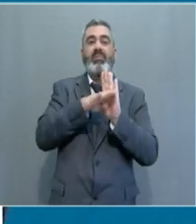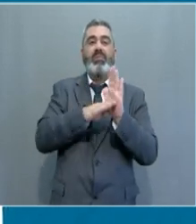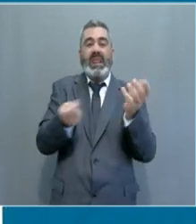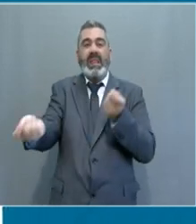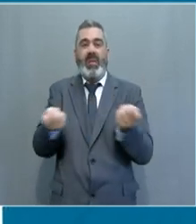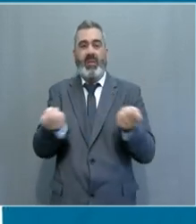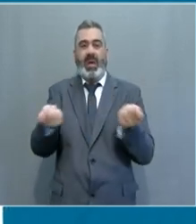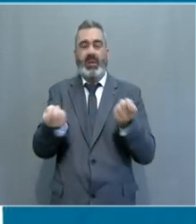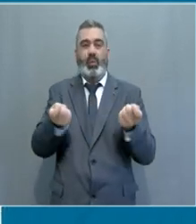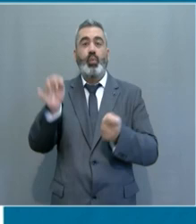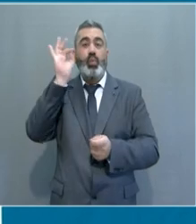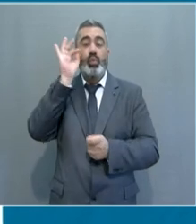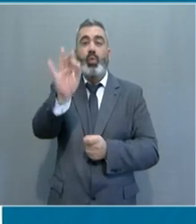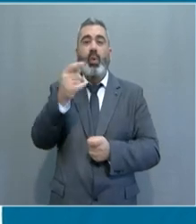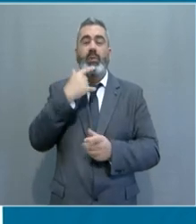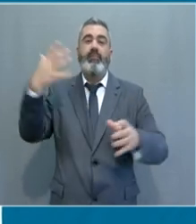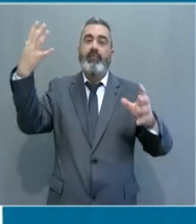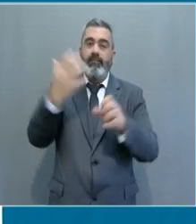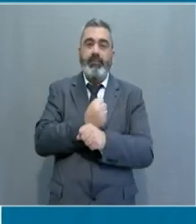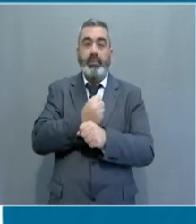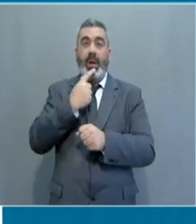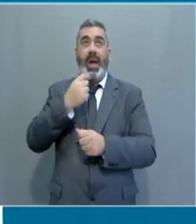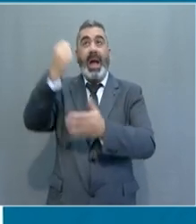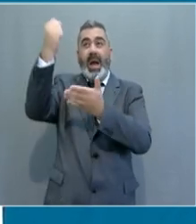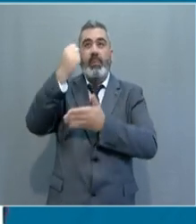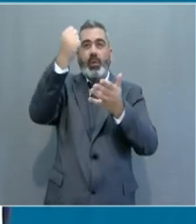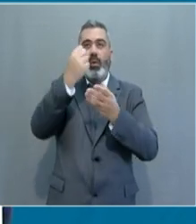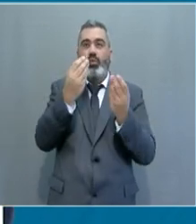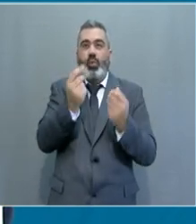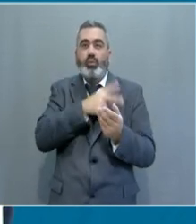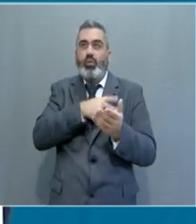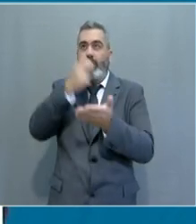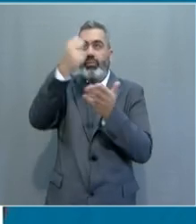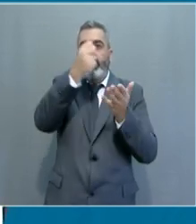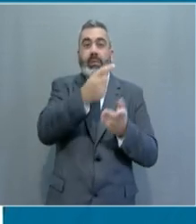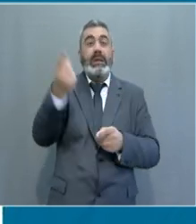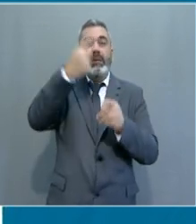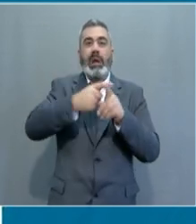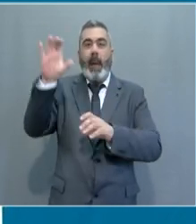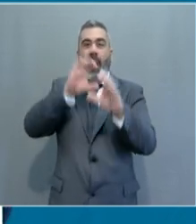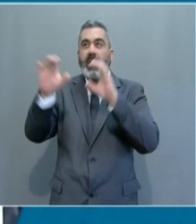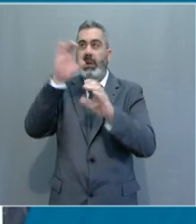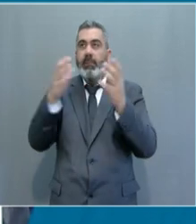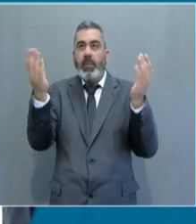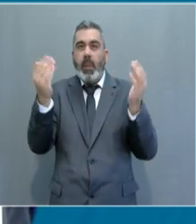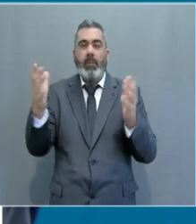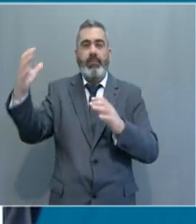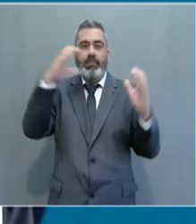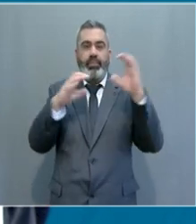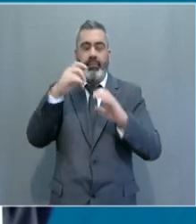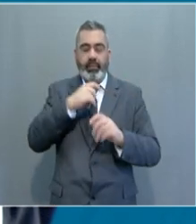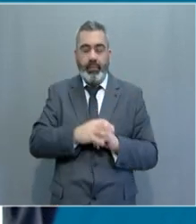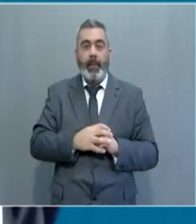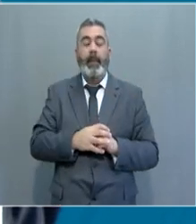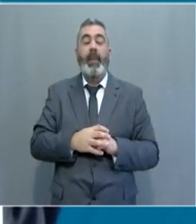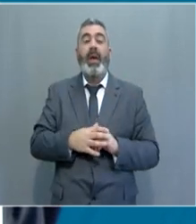διακυβέρνησης για την αποτελεσματική διαχείριση των χρηματοδοτικών πόρων και την προώθηση των επενδύσεων. Κορμό του συστήματος αυτού